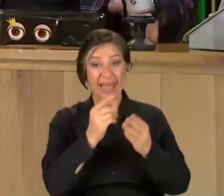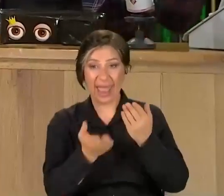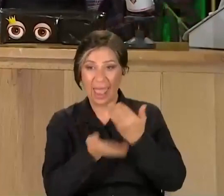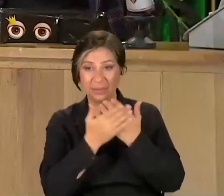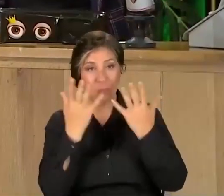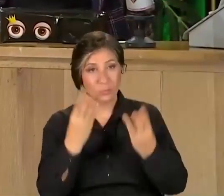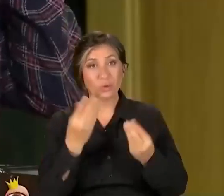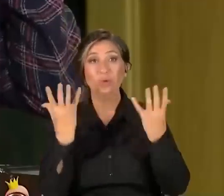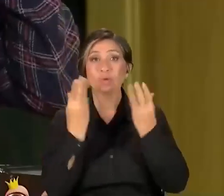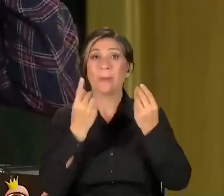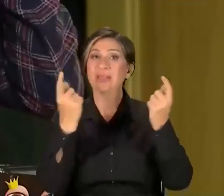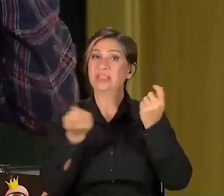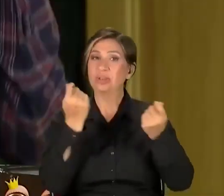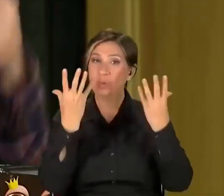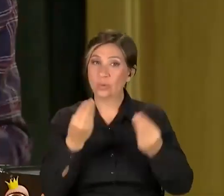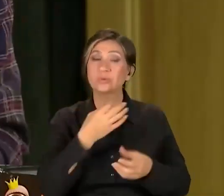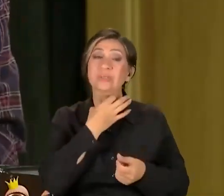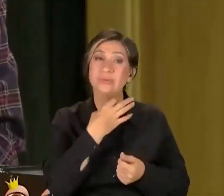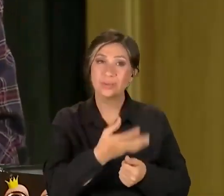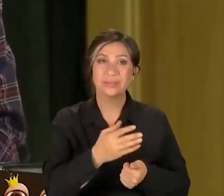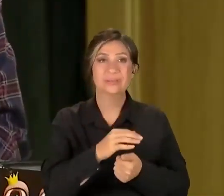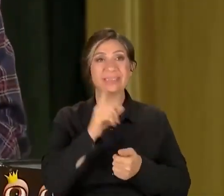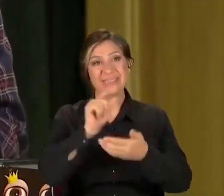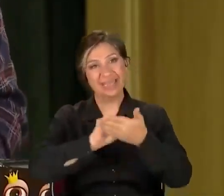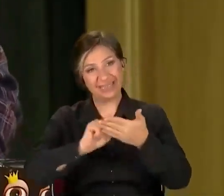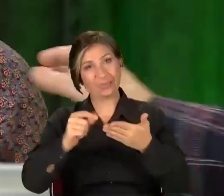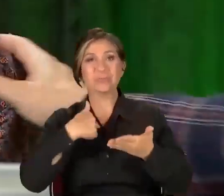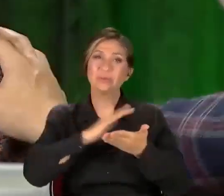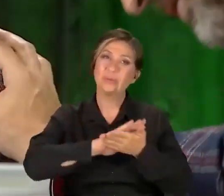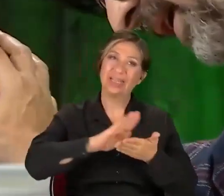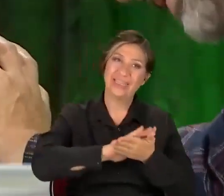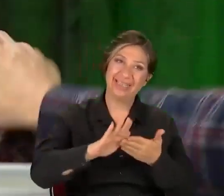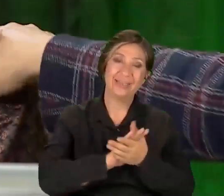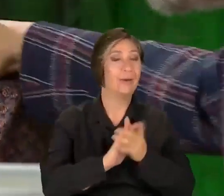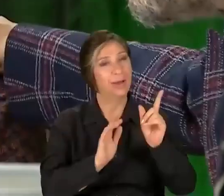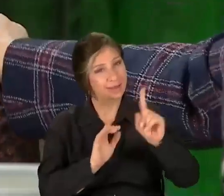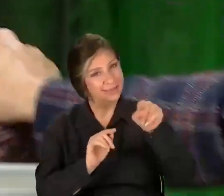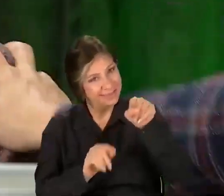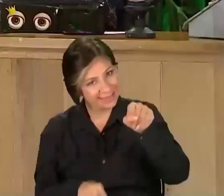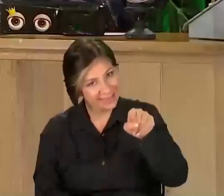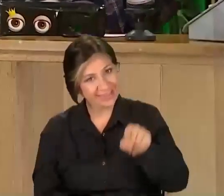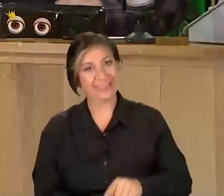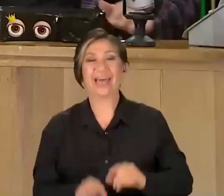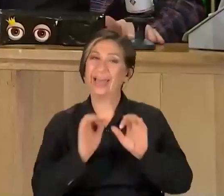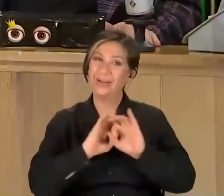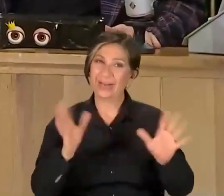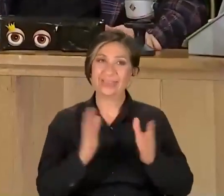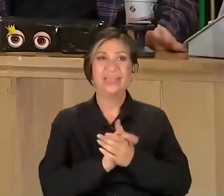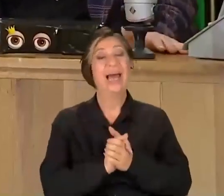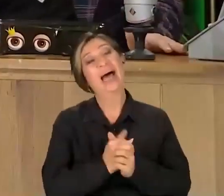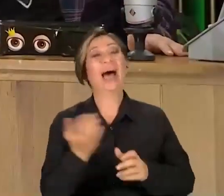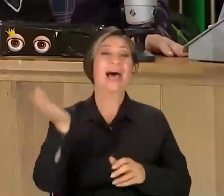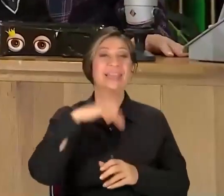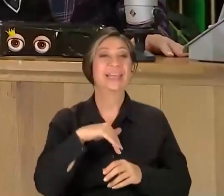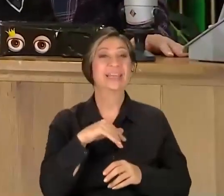editinden geçmiş çok güzel bir iş oldu. Çok teşekkür ederim. Siz yazdınız, biz de o sırada orada bulunduk yazdınız, diyelim. Siz yazdınız, harikulades. Peki, hadi